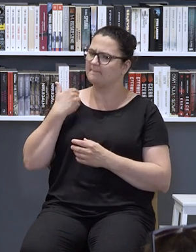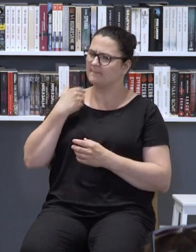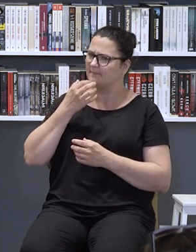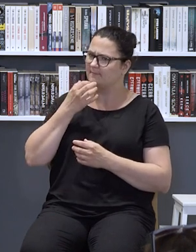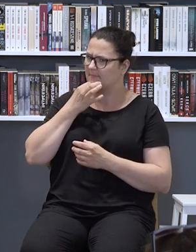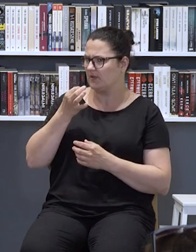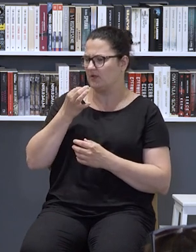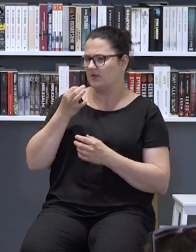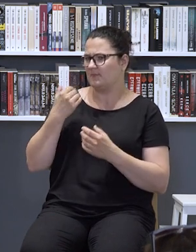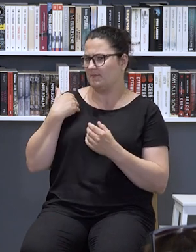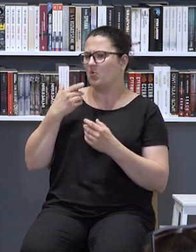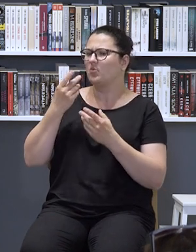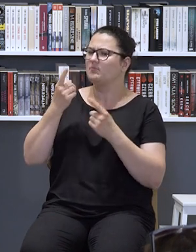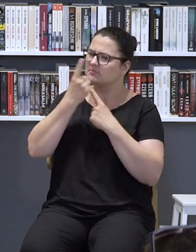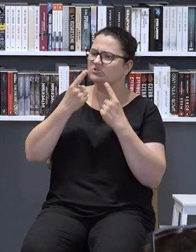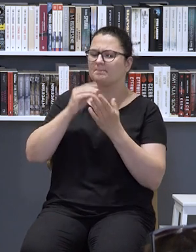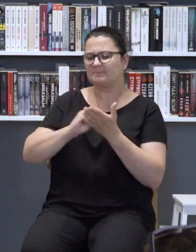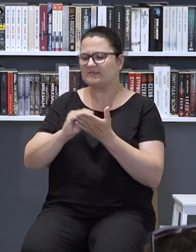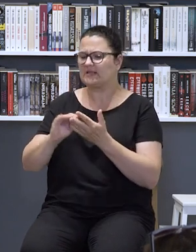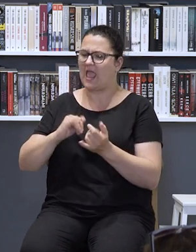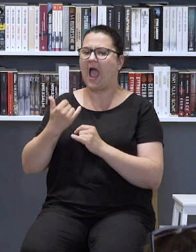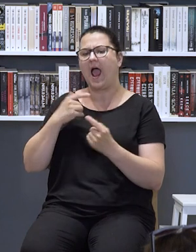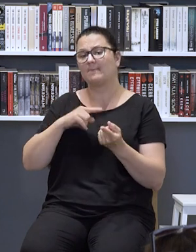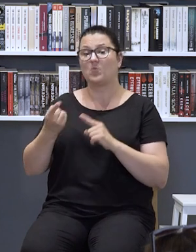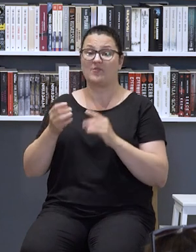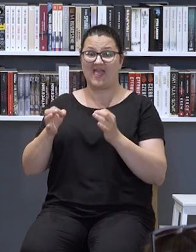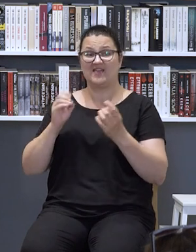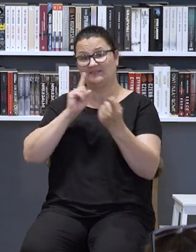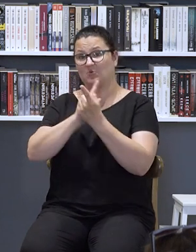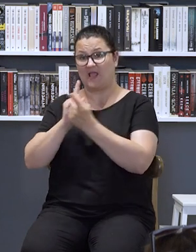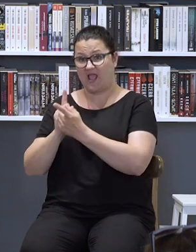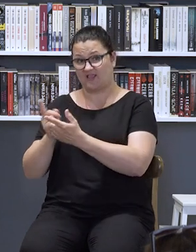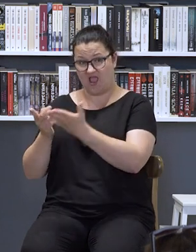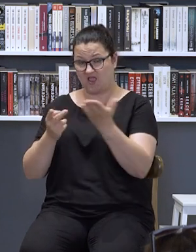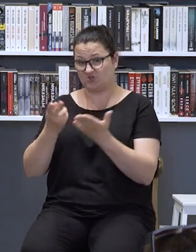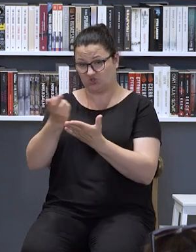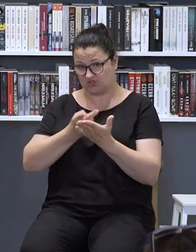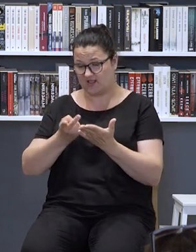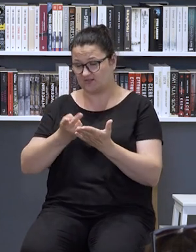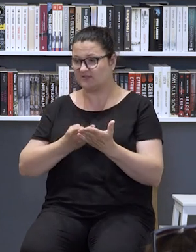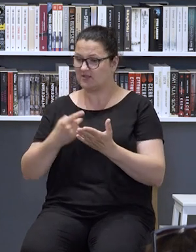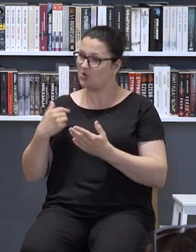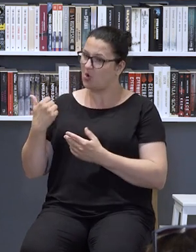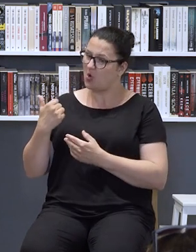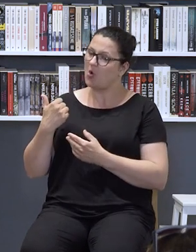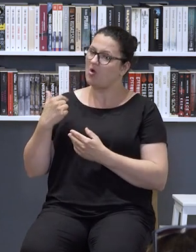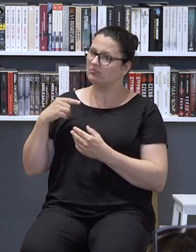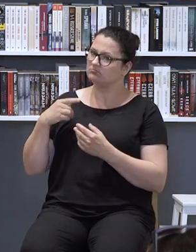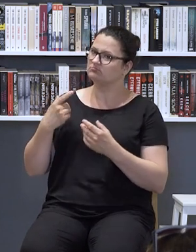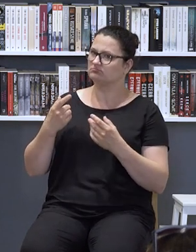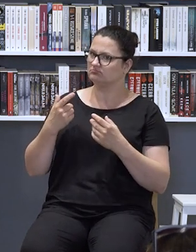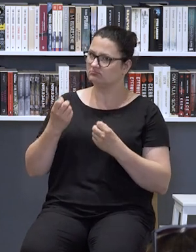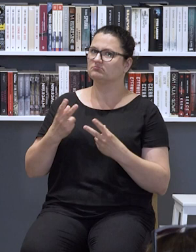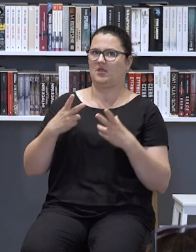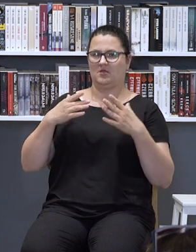albo teraz może, kiedy już odbywasz spotkania z czytelnikami, jakby bierzesz na klatę, jeśli mogę to